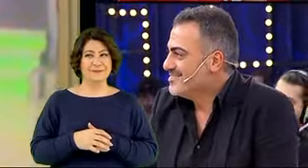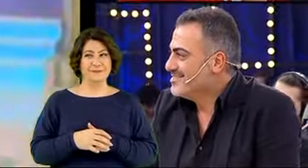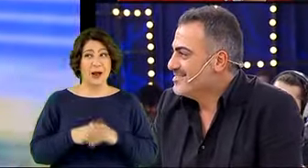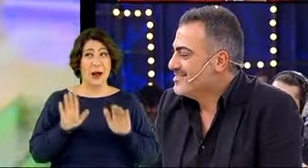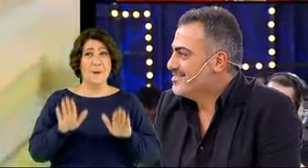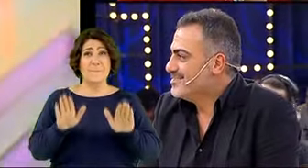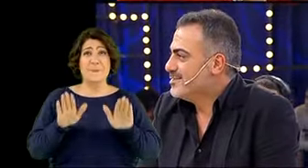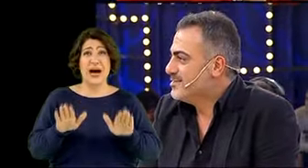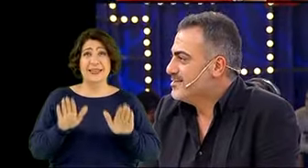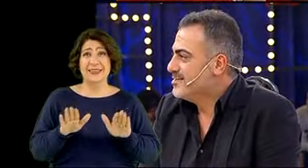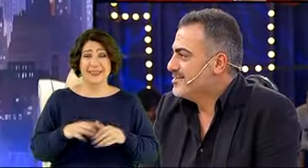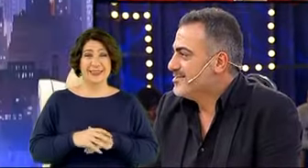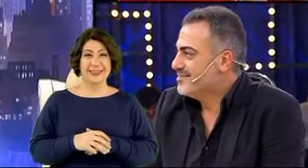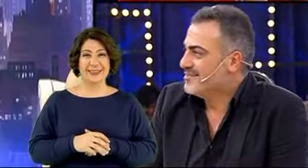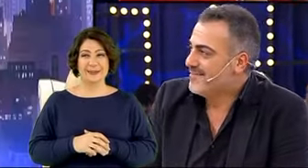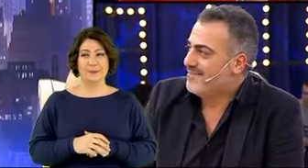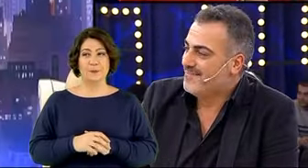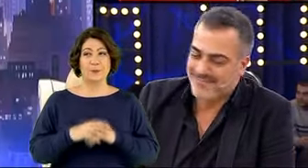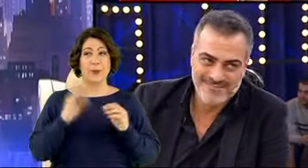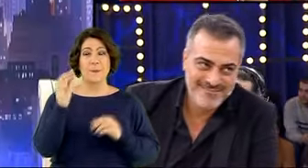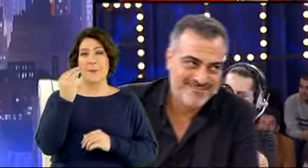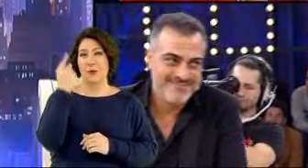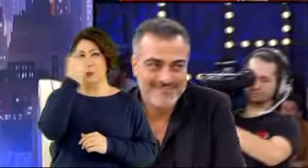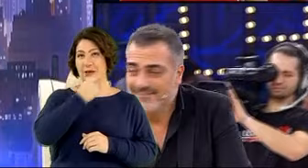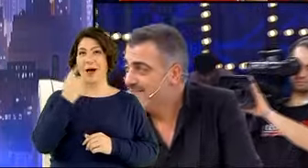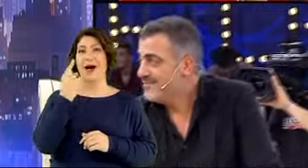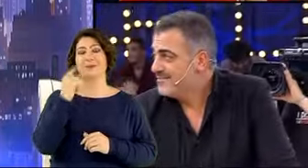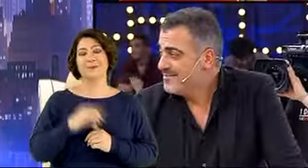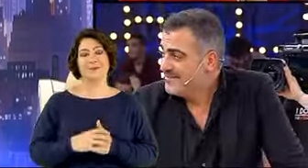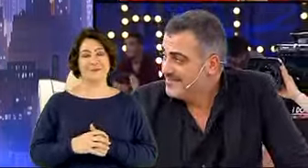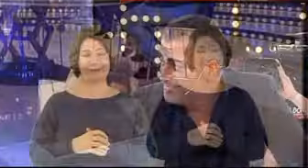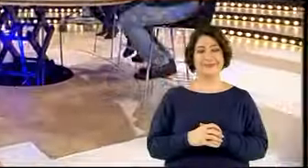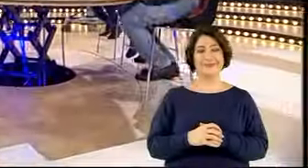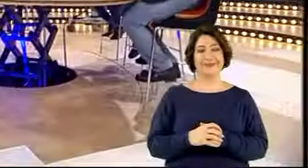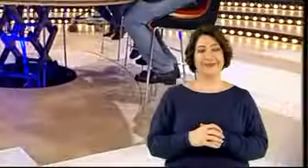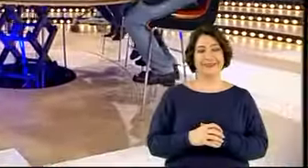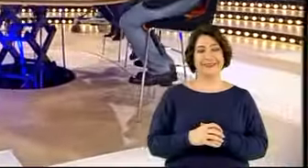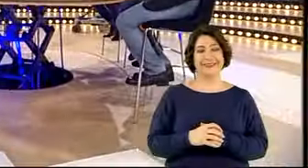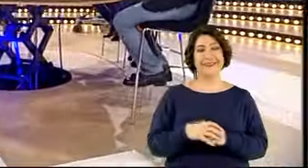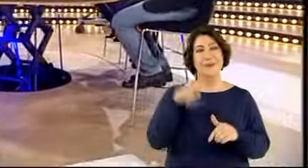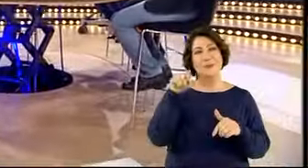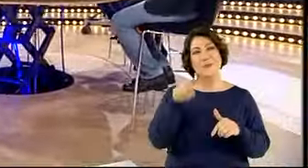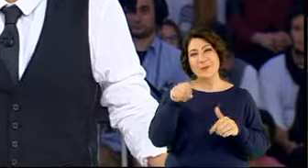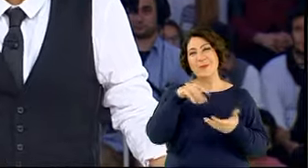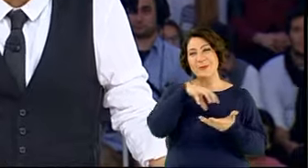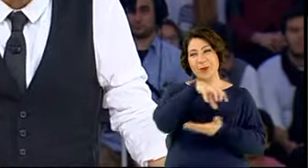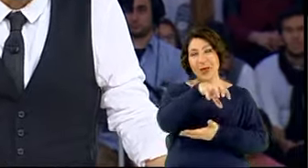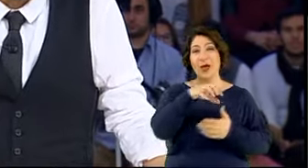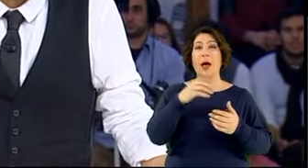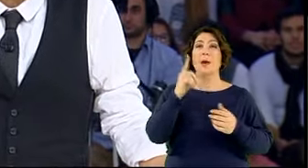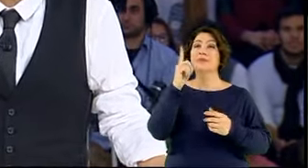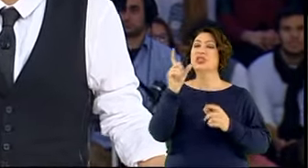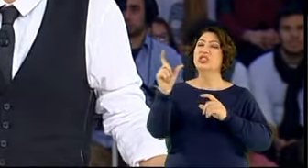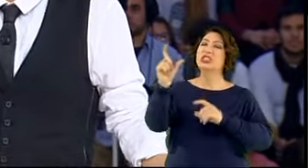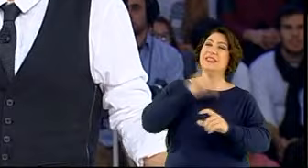Aman Hülya Hanım. Bebek yüzü Allah'ın güzel aslanın canının... Bu bölümü yorum